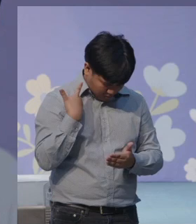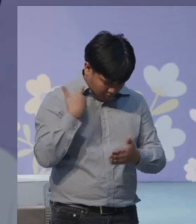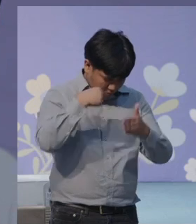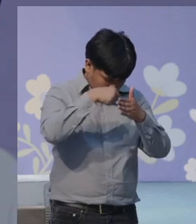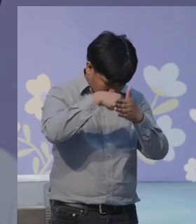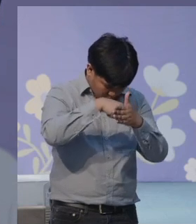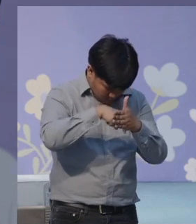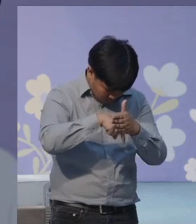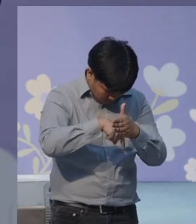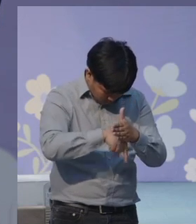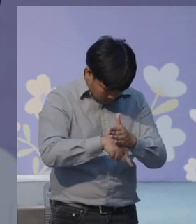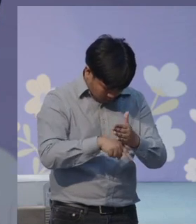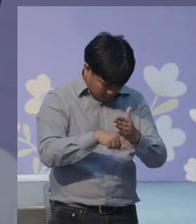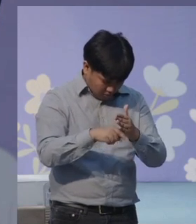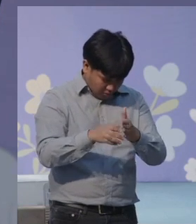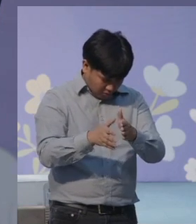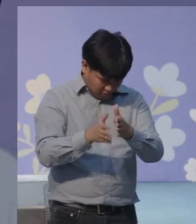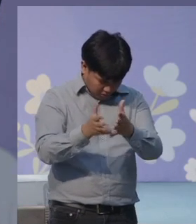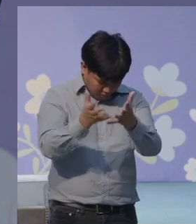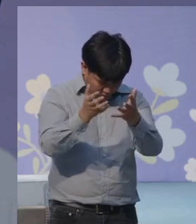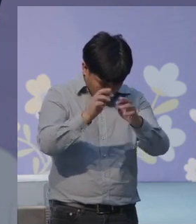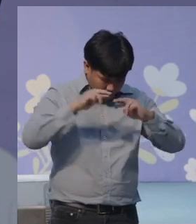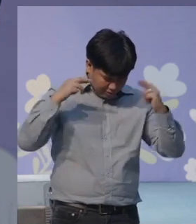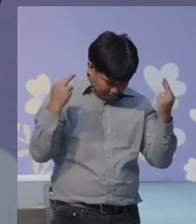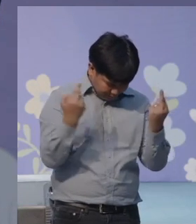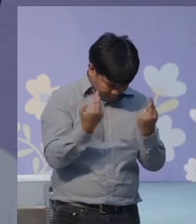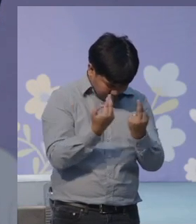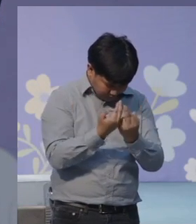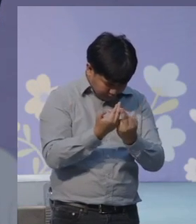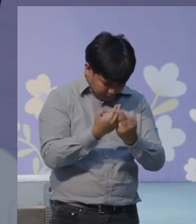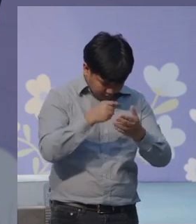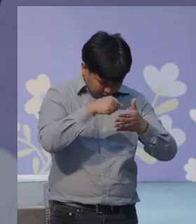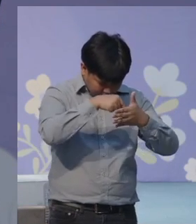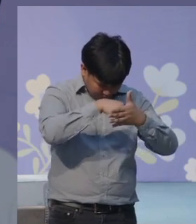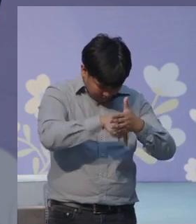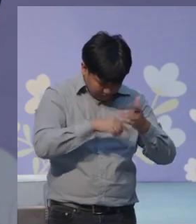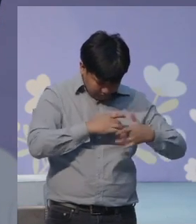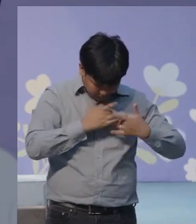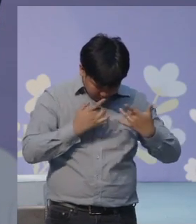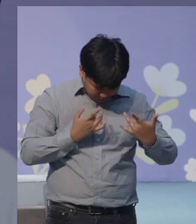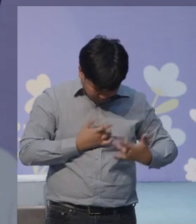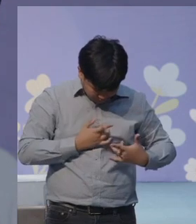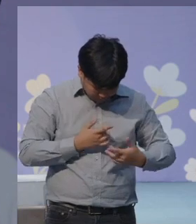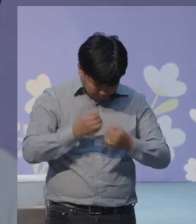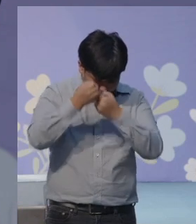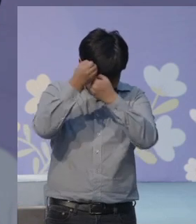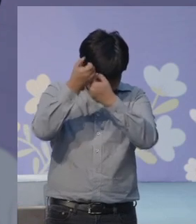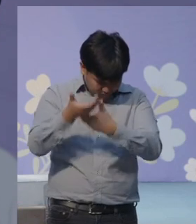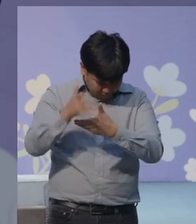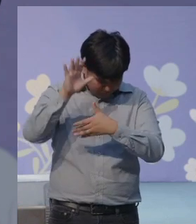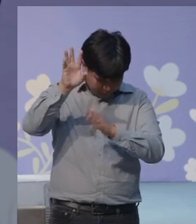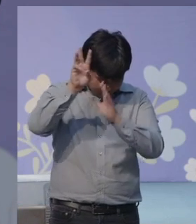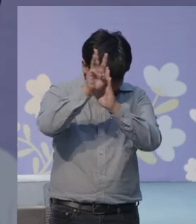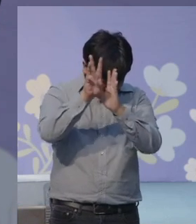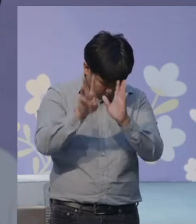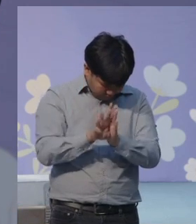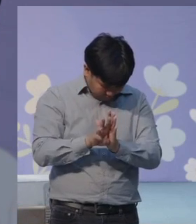malalim na pagnanasa sa aming puso na sundin ang iyong layunin